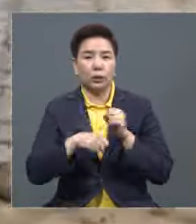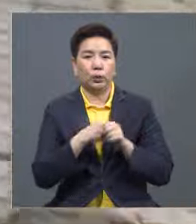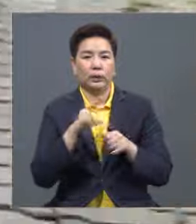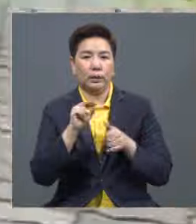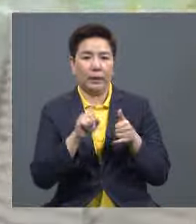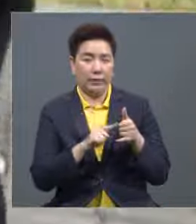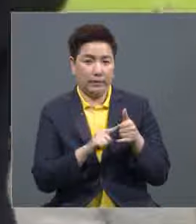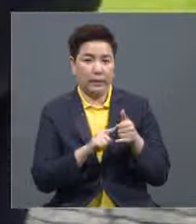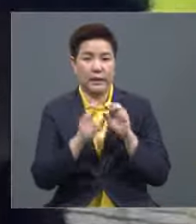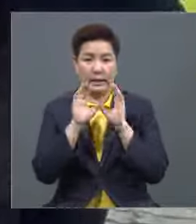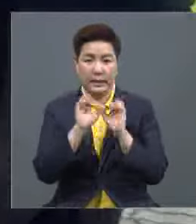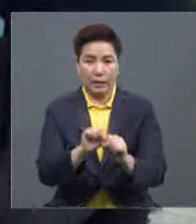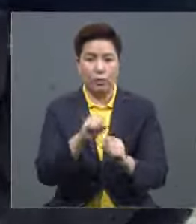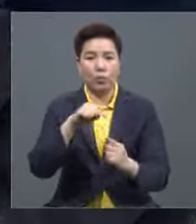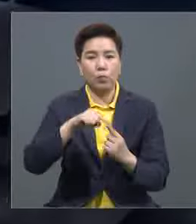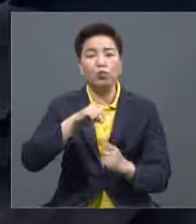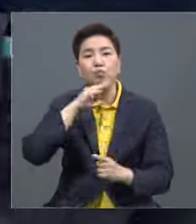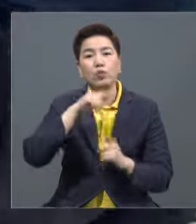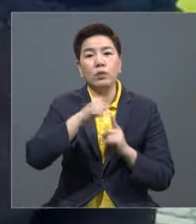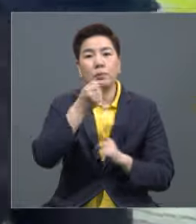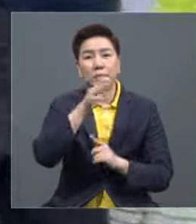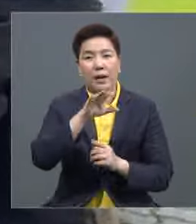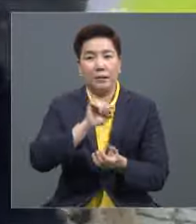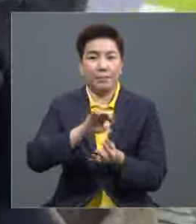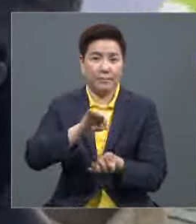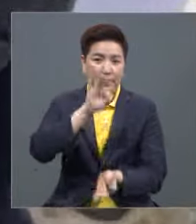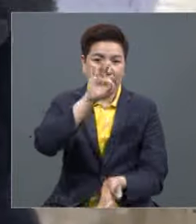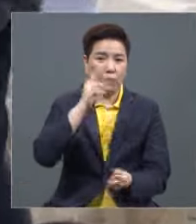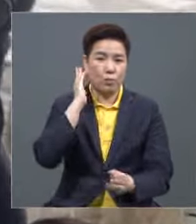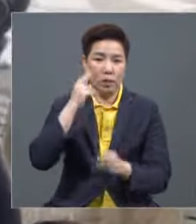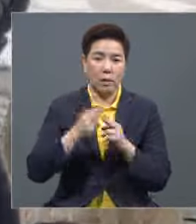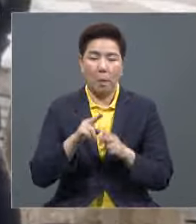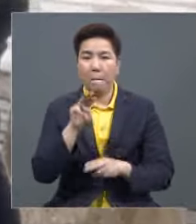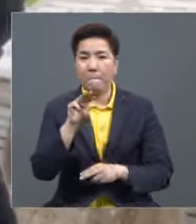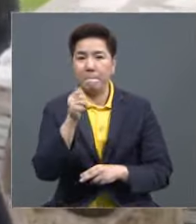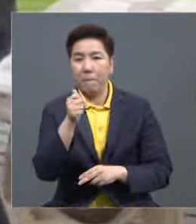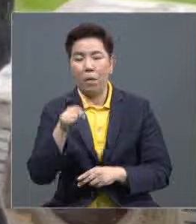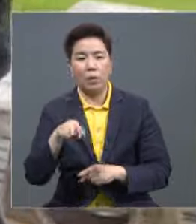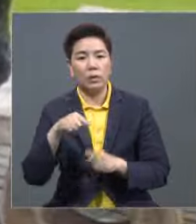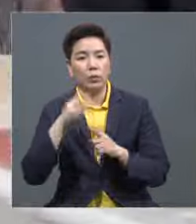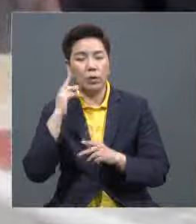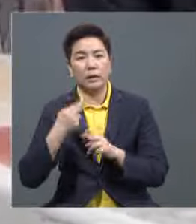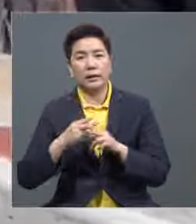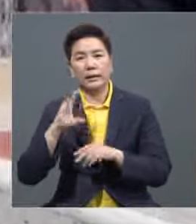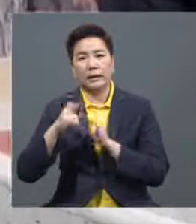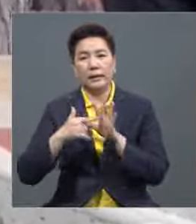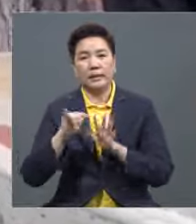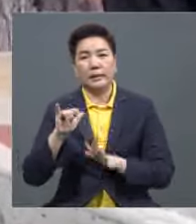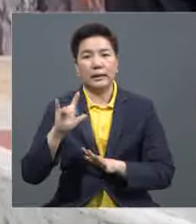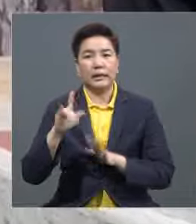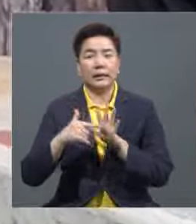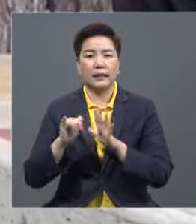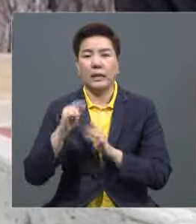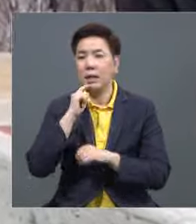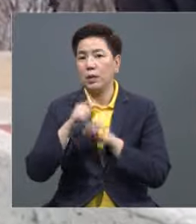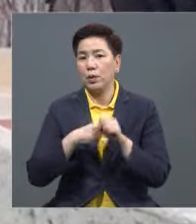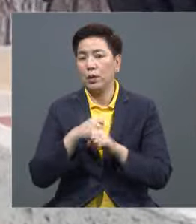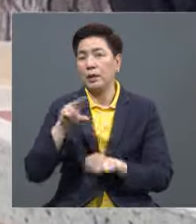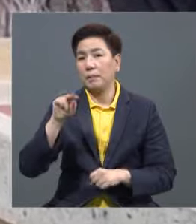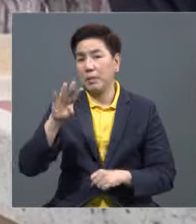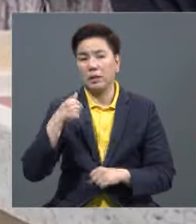ปีจับได้ในพื้นที่หมู่ 15ตำบลสระขวัญแล้วก็นายมอนะครับนายชานชัยนะครับอายุ 34ปี